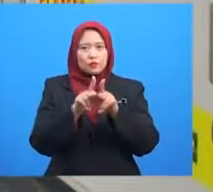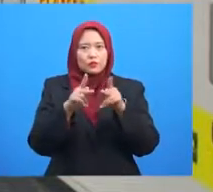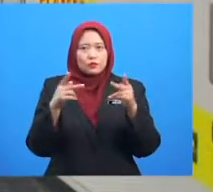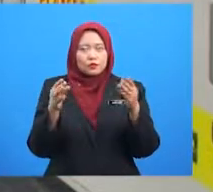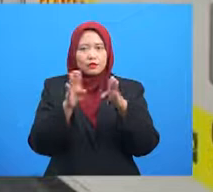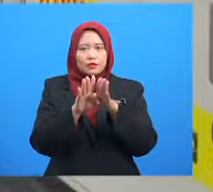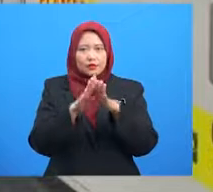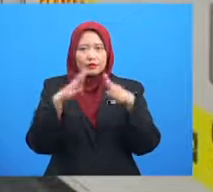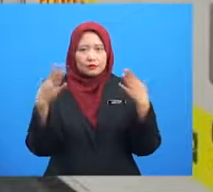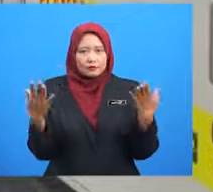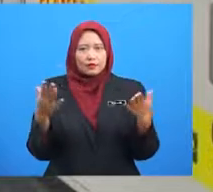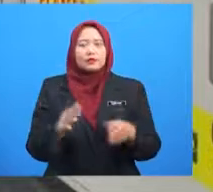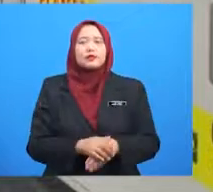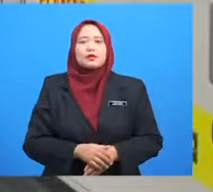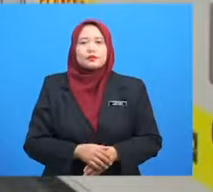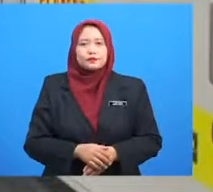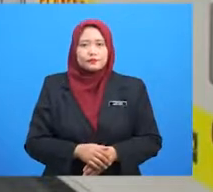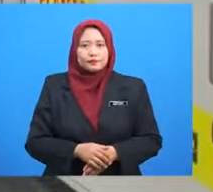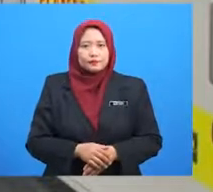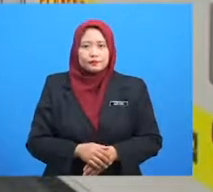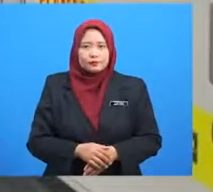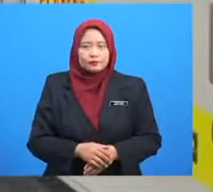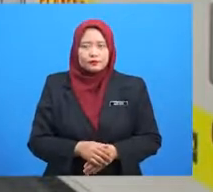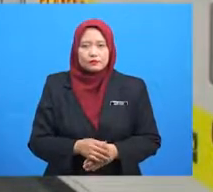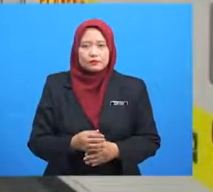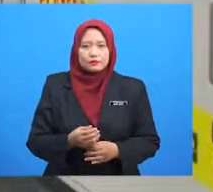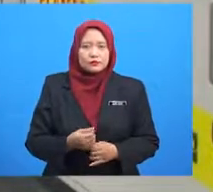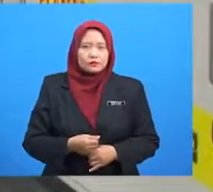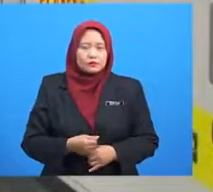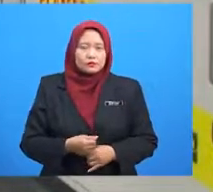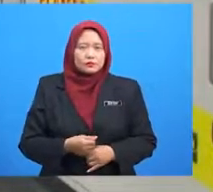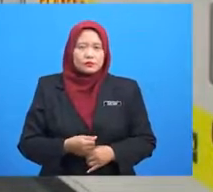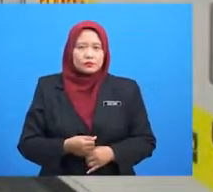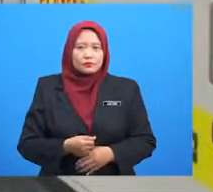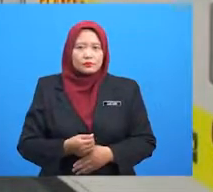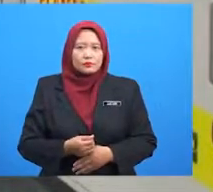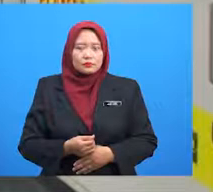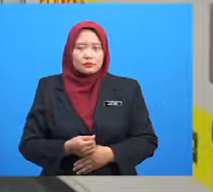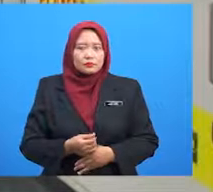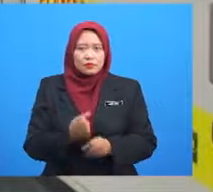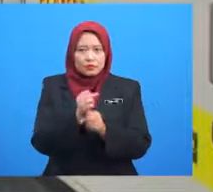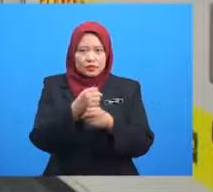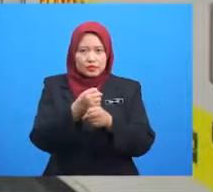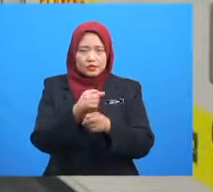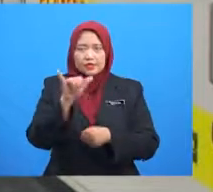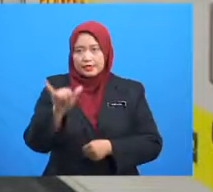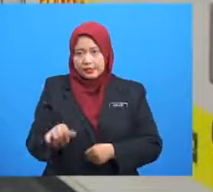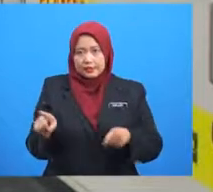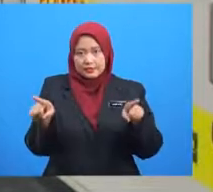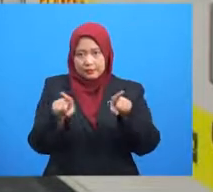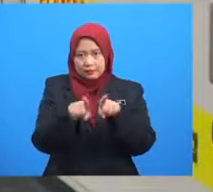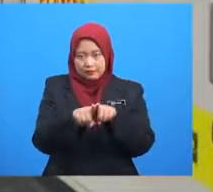saiz yang sama seperti ini. Baik, cikgu lekatkan potongan objek pada sebatang